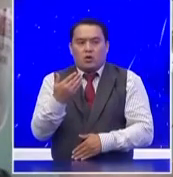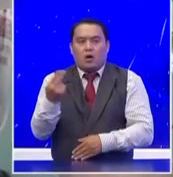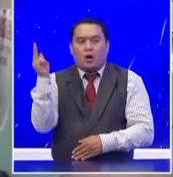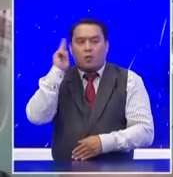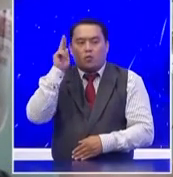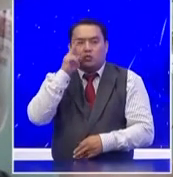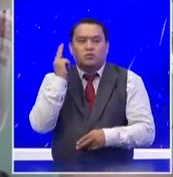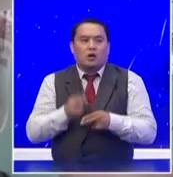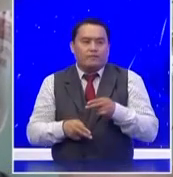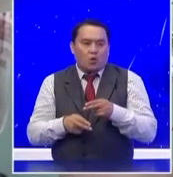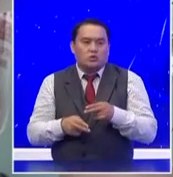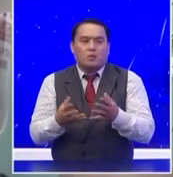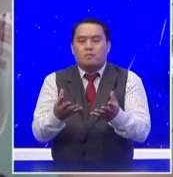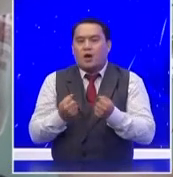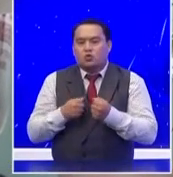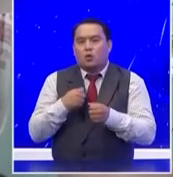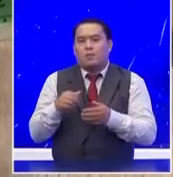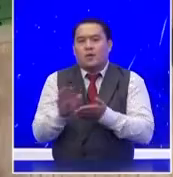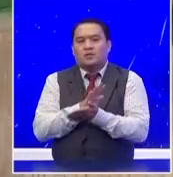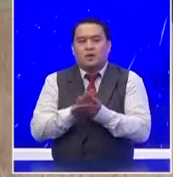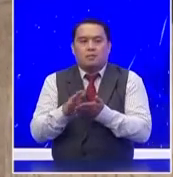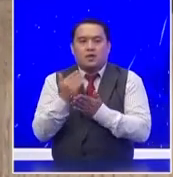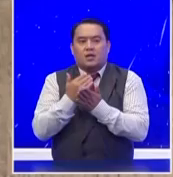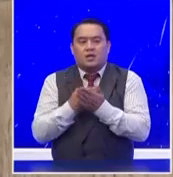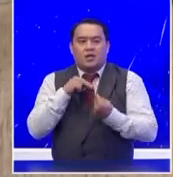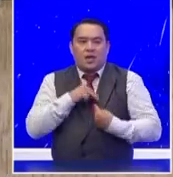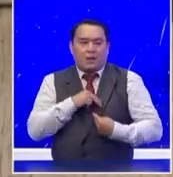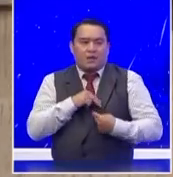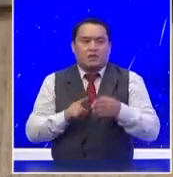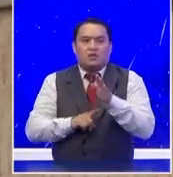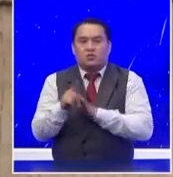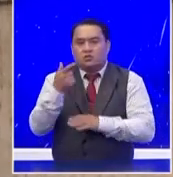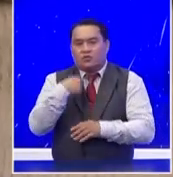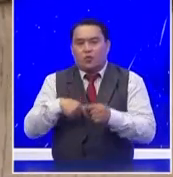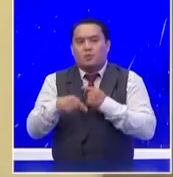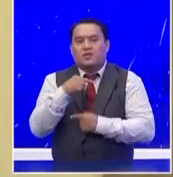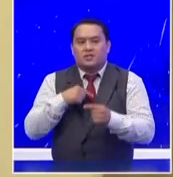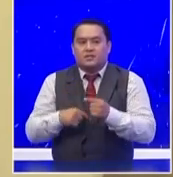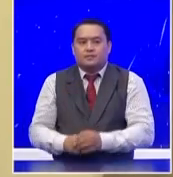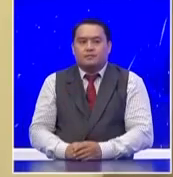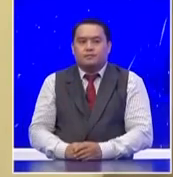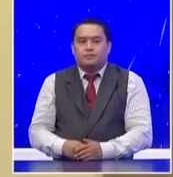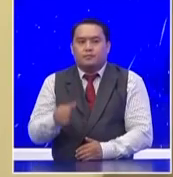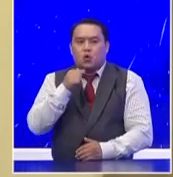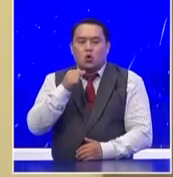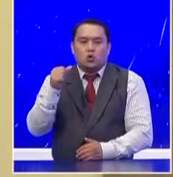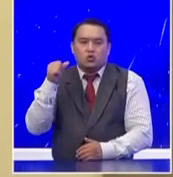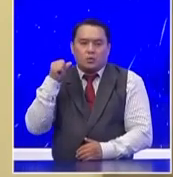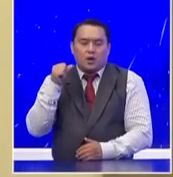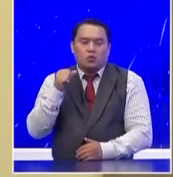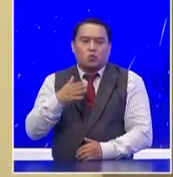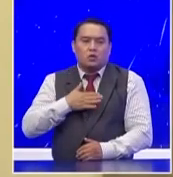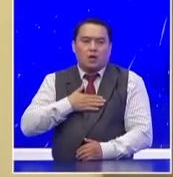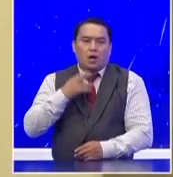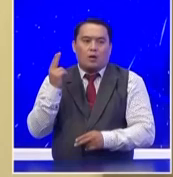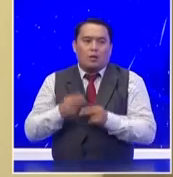Отучившись на краткосрочных курсах, она получила безвозмездный грант по программе «Инбек» и смогла начать собственное дело. Прошлым летом я окончила